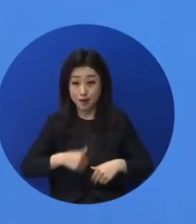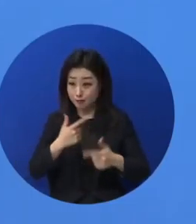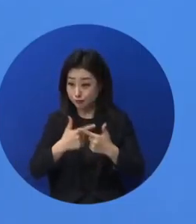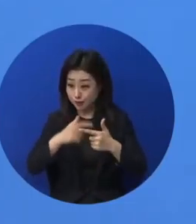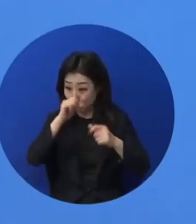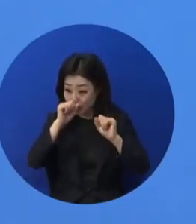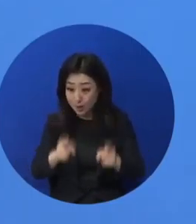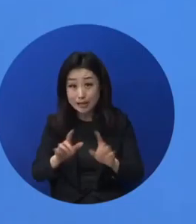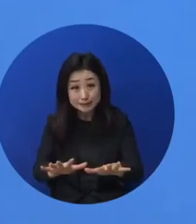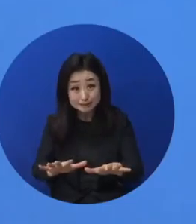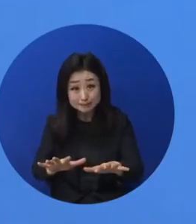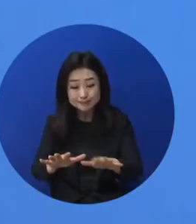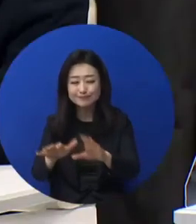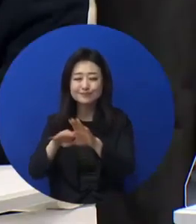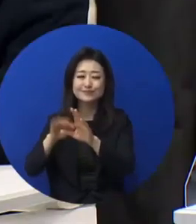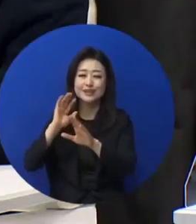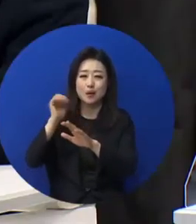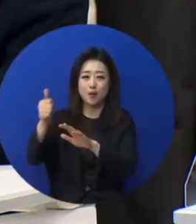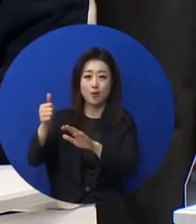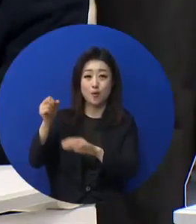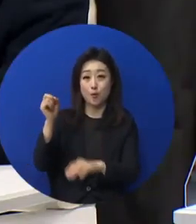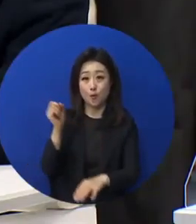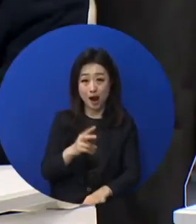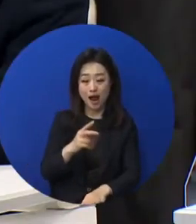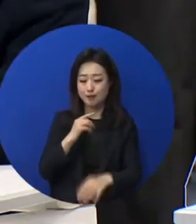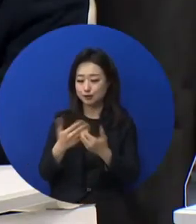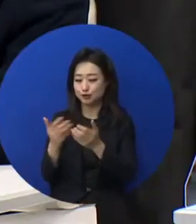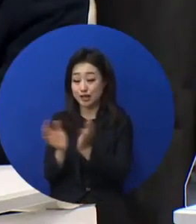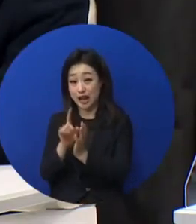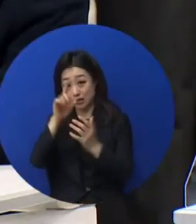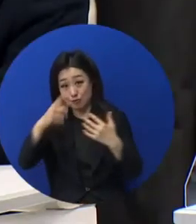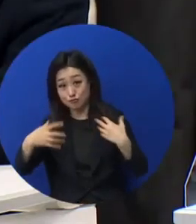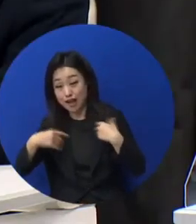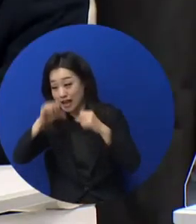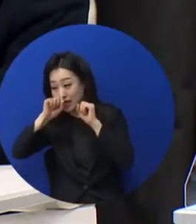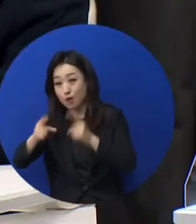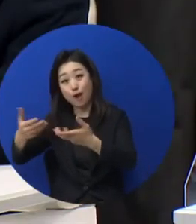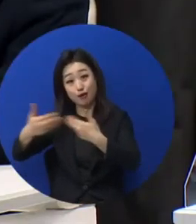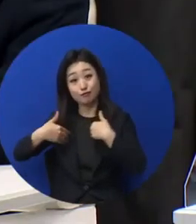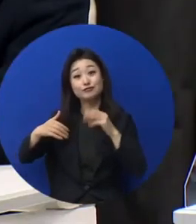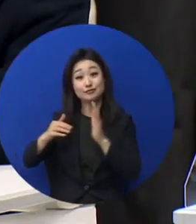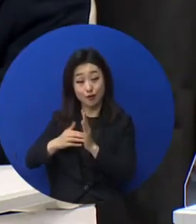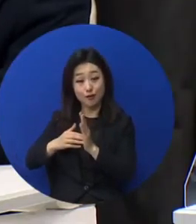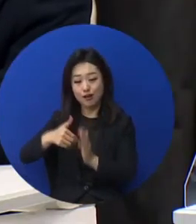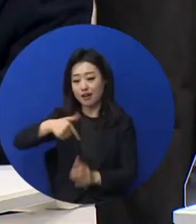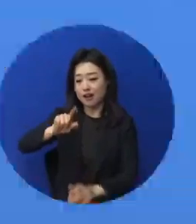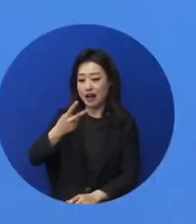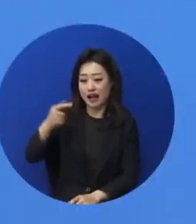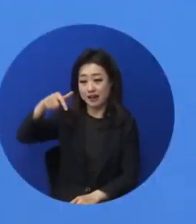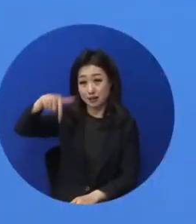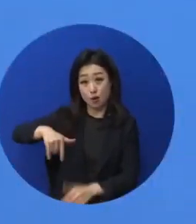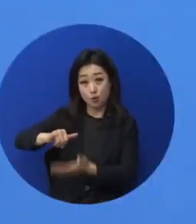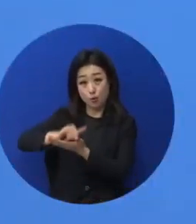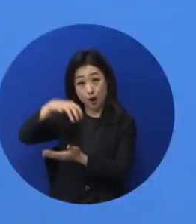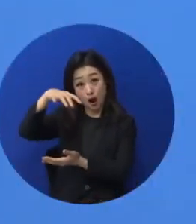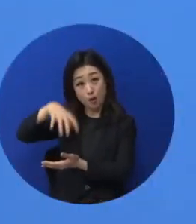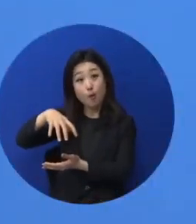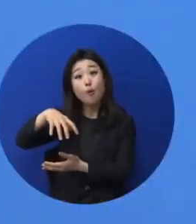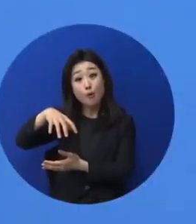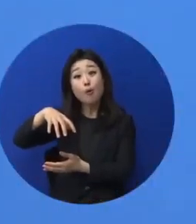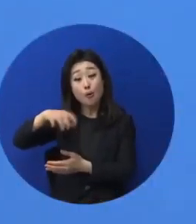왔습니다. 문재인 대통령님과 우리 민주당 정권에서 기회를 줬습니다. 가덕공항 되죠.